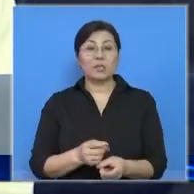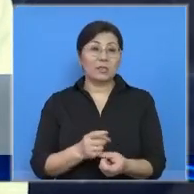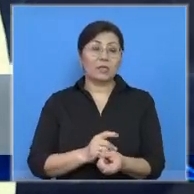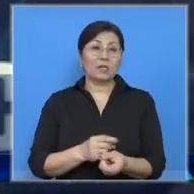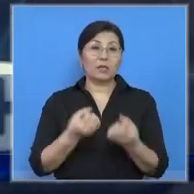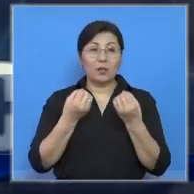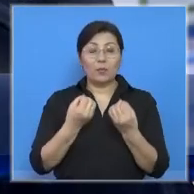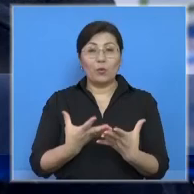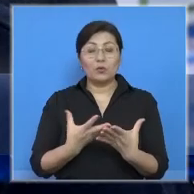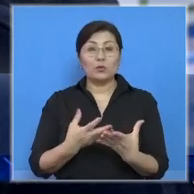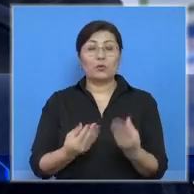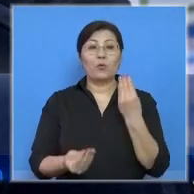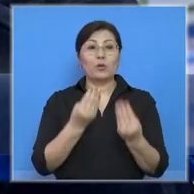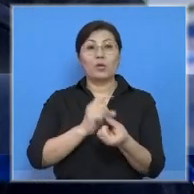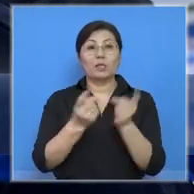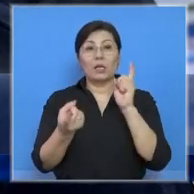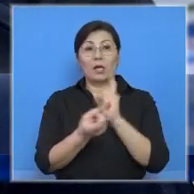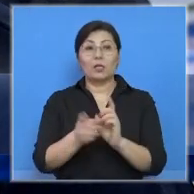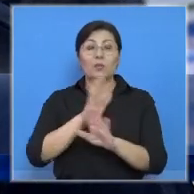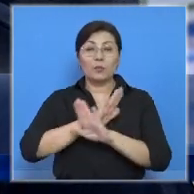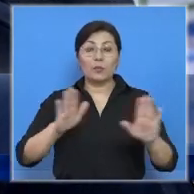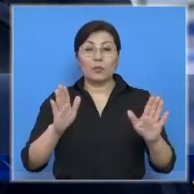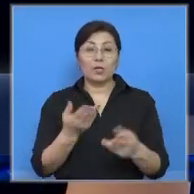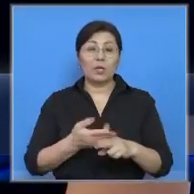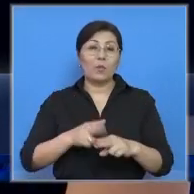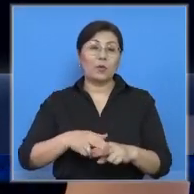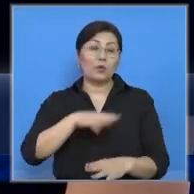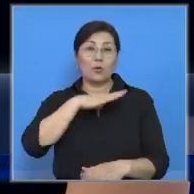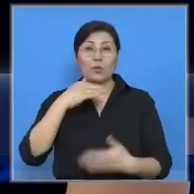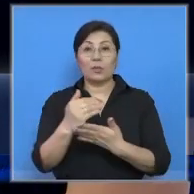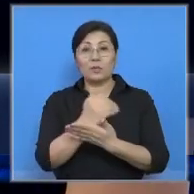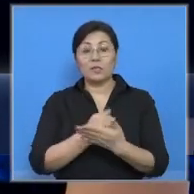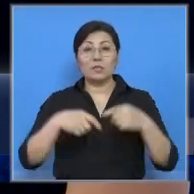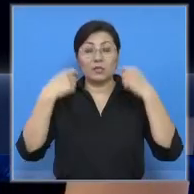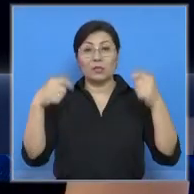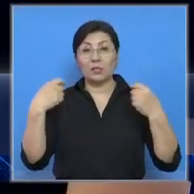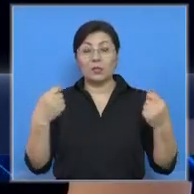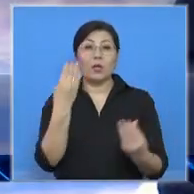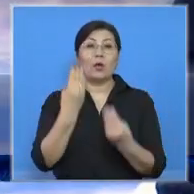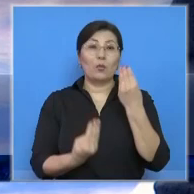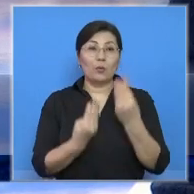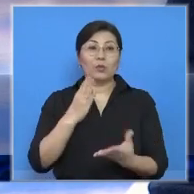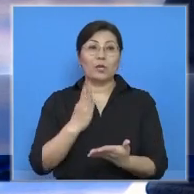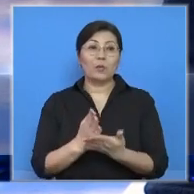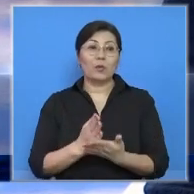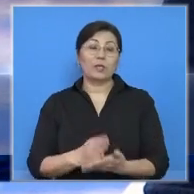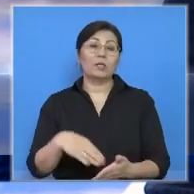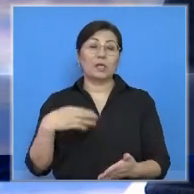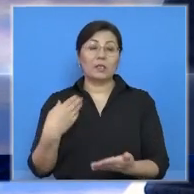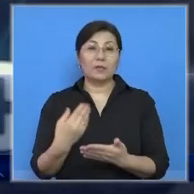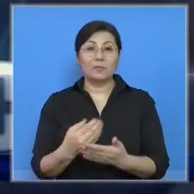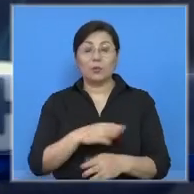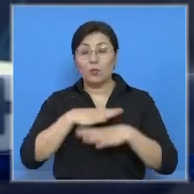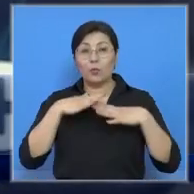айналып кетпеуіне де осы асабаның рөлі зор. Үлкен де кіші де жиылатын басқосуда қазір түрлі ойын ойнатылады, шетелдік салттар да еніп